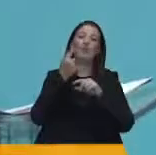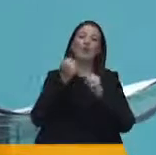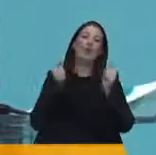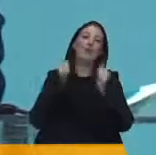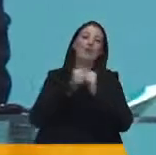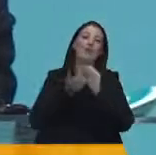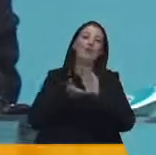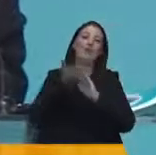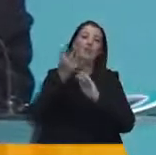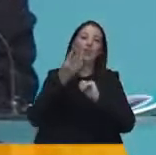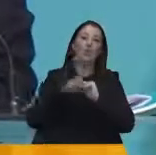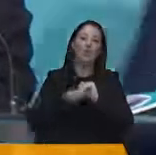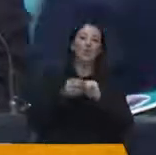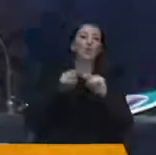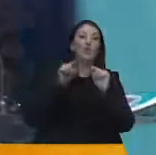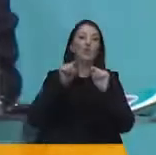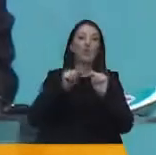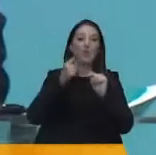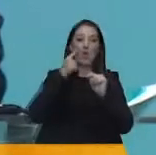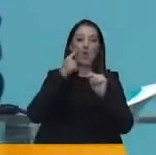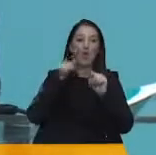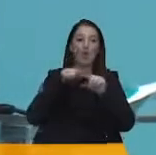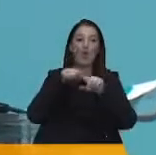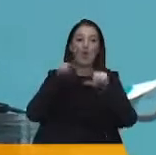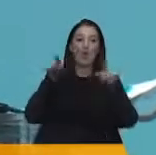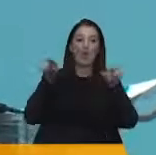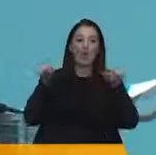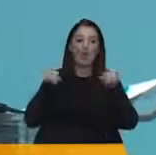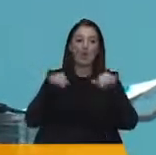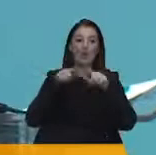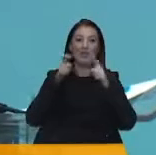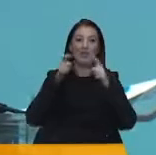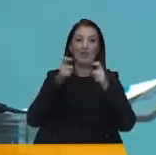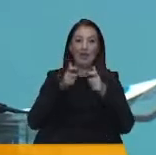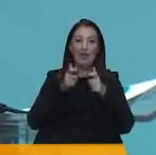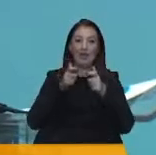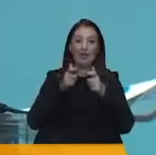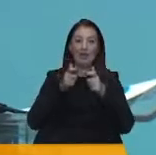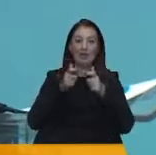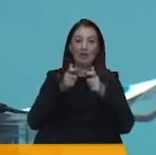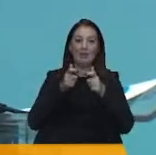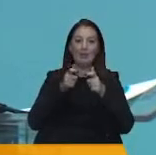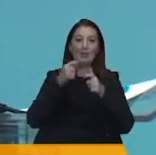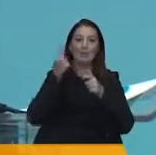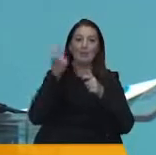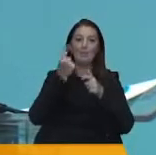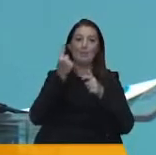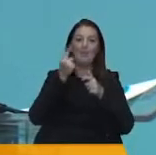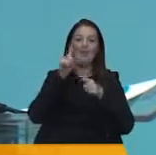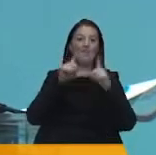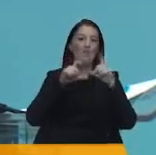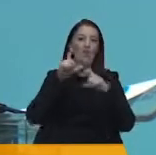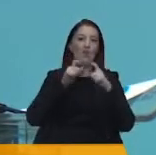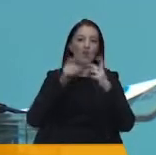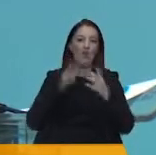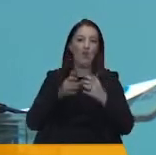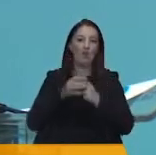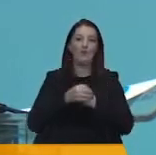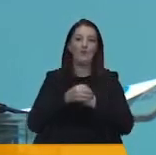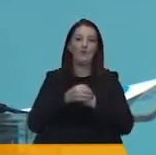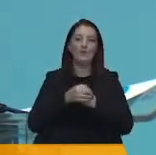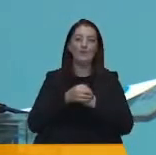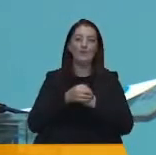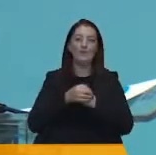Bu çayırın etrafındaki alanlardan bir tanesinin fotoğrafı.